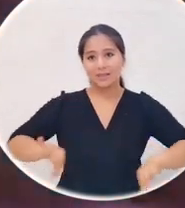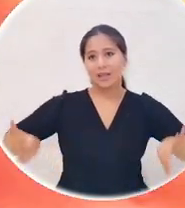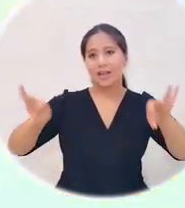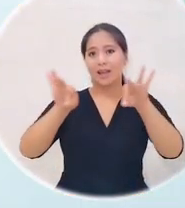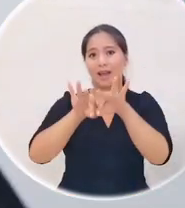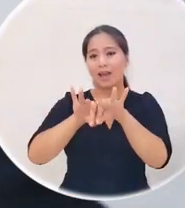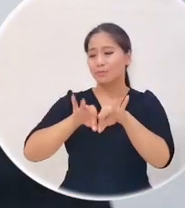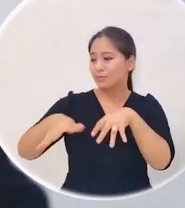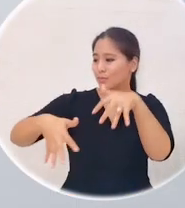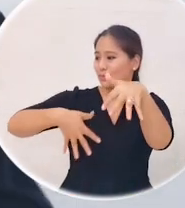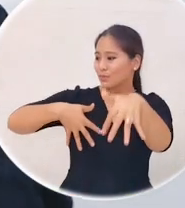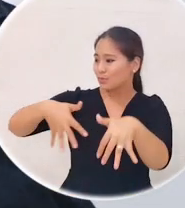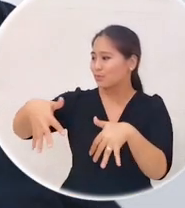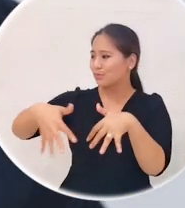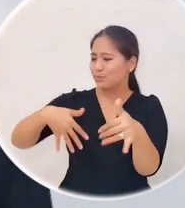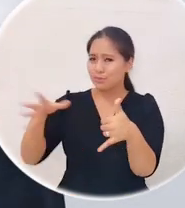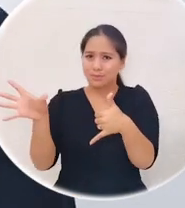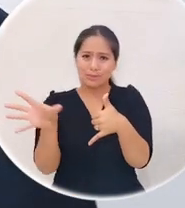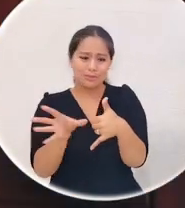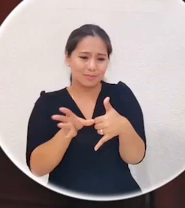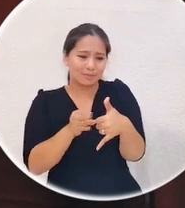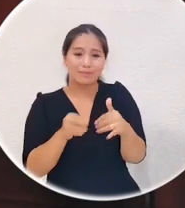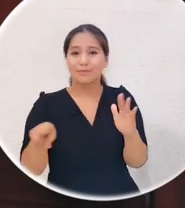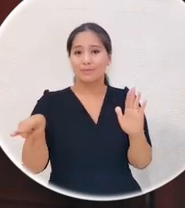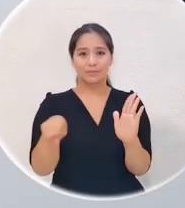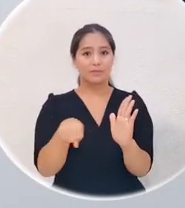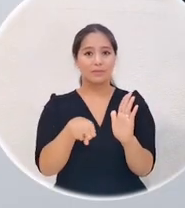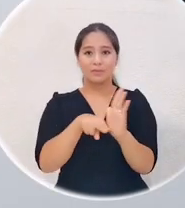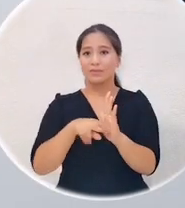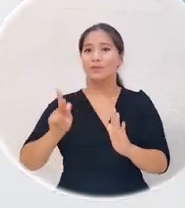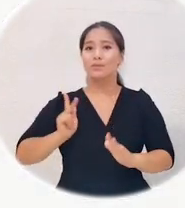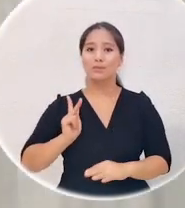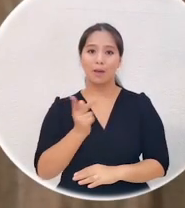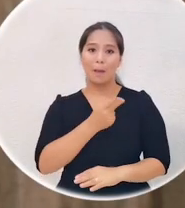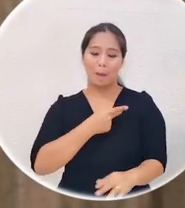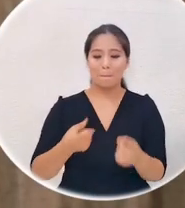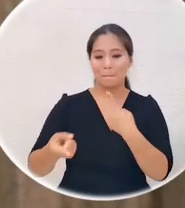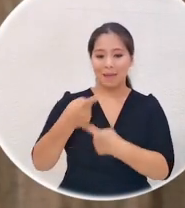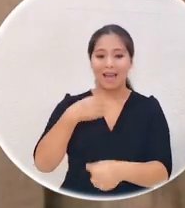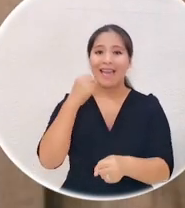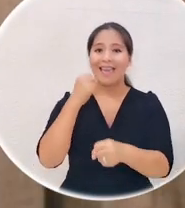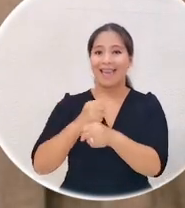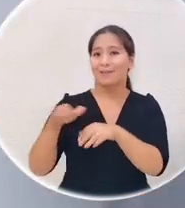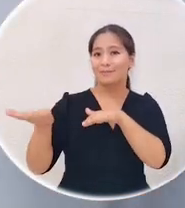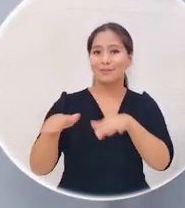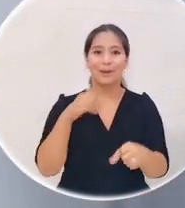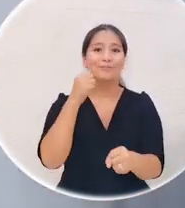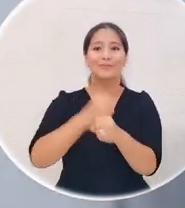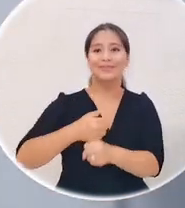ำคัญ เราต้องไปสัมผัสกับผู้คนบ่เสี่ยงผิดแบบนั้น พวกเรามาเฮ็ดเพื่อกัน